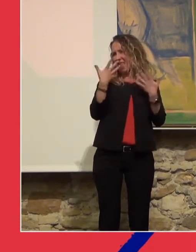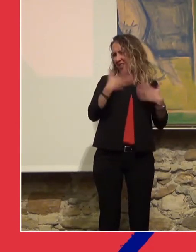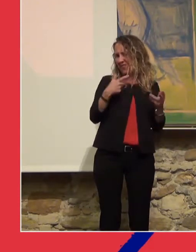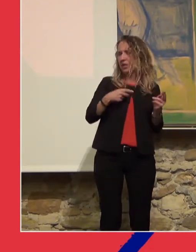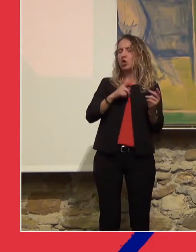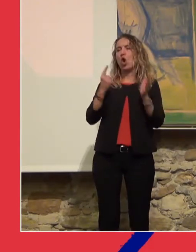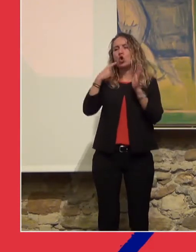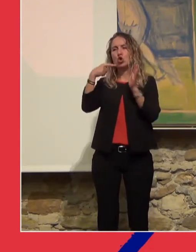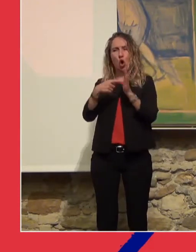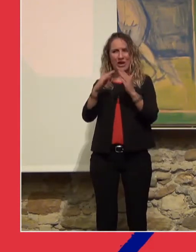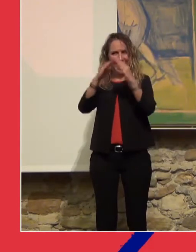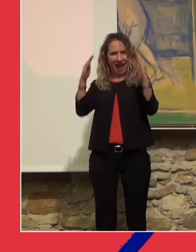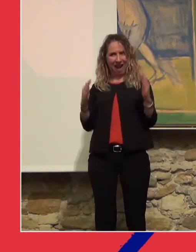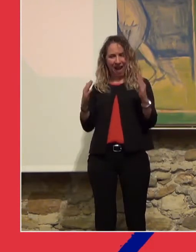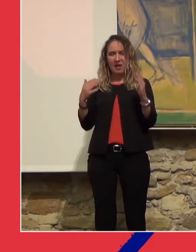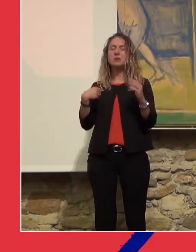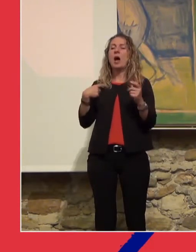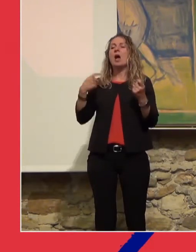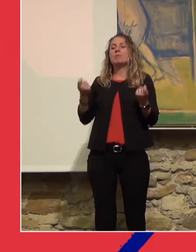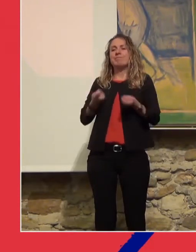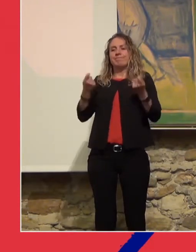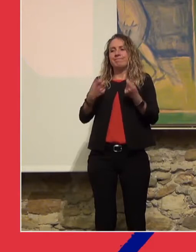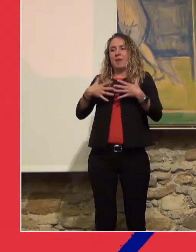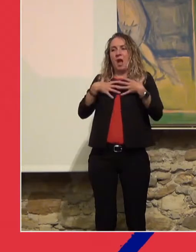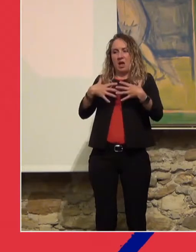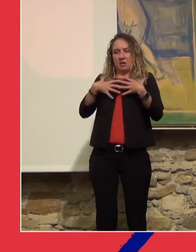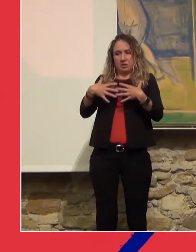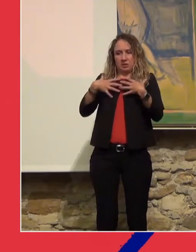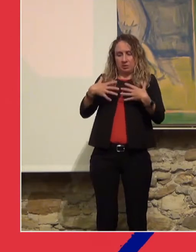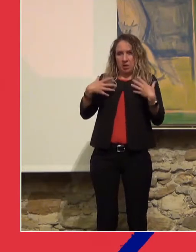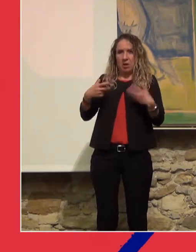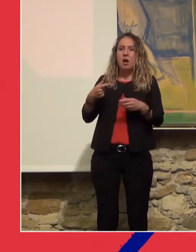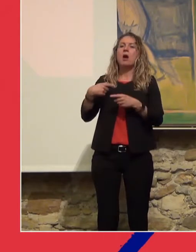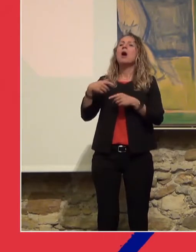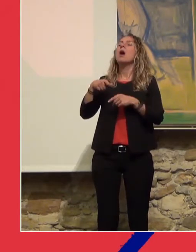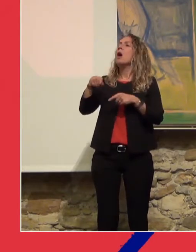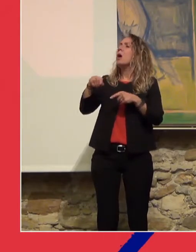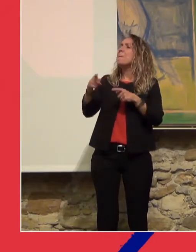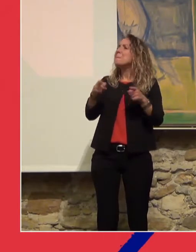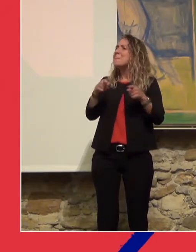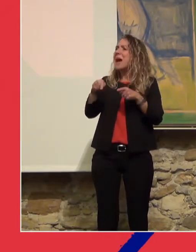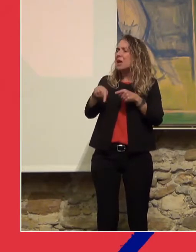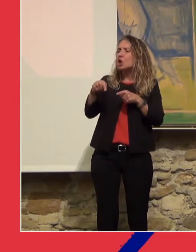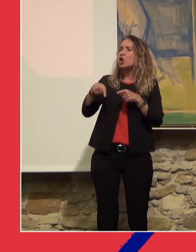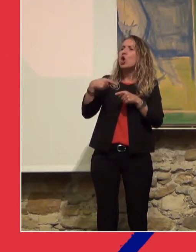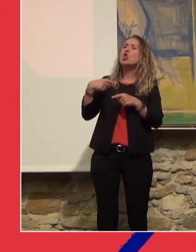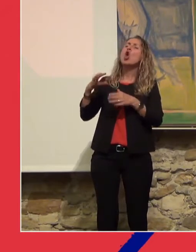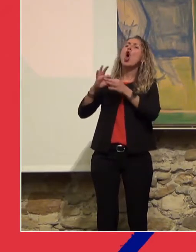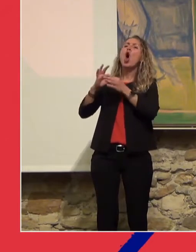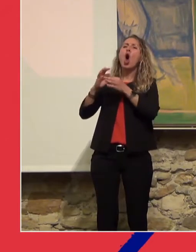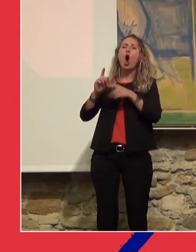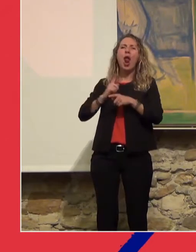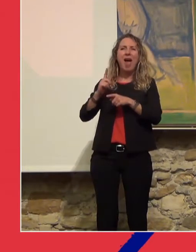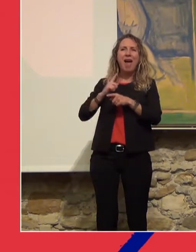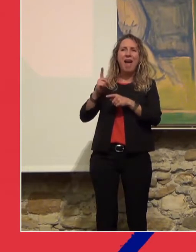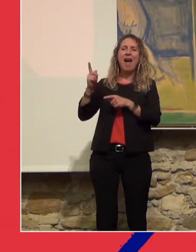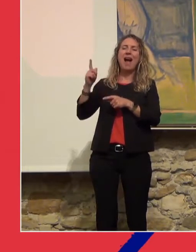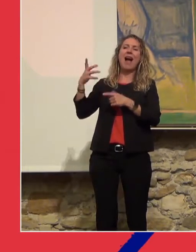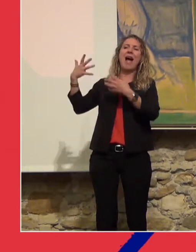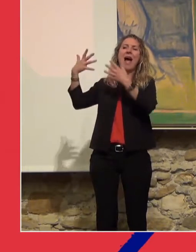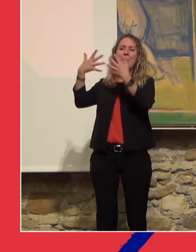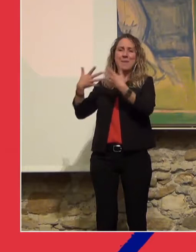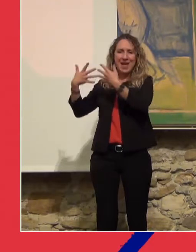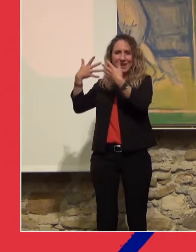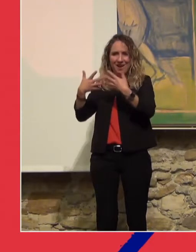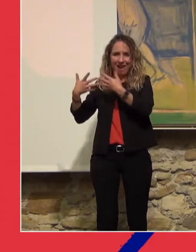ginnastica respiratoria, ho potuto risentire i colleghi americani, australiani, spagnoli che mi avevano sostenuto